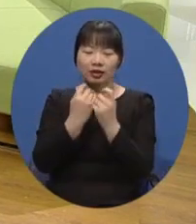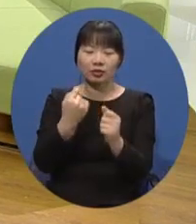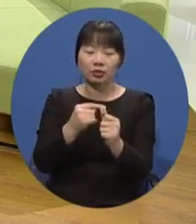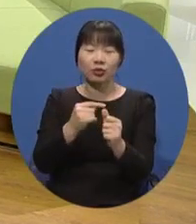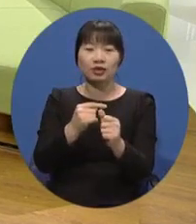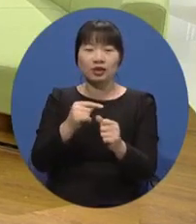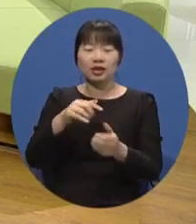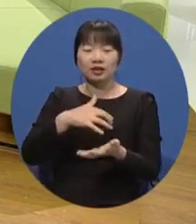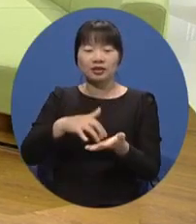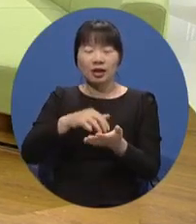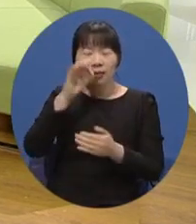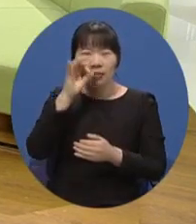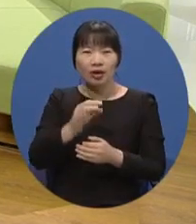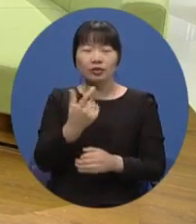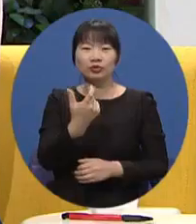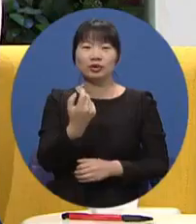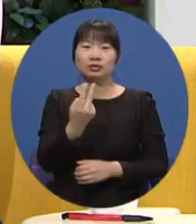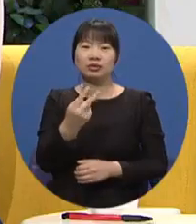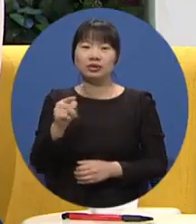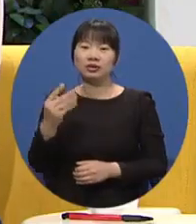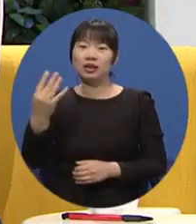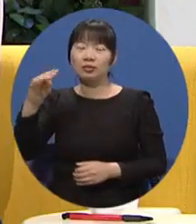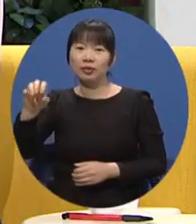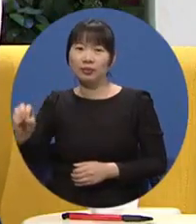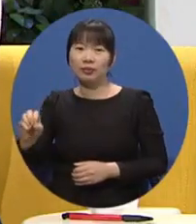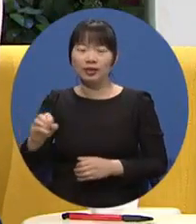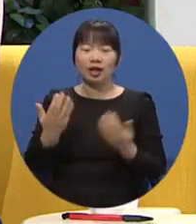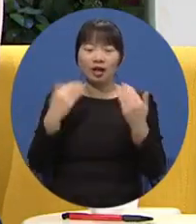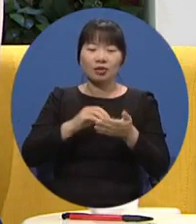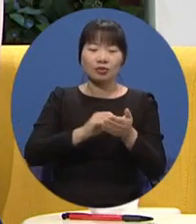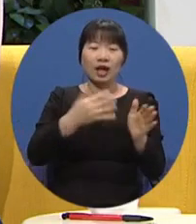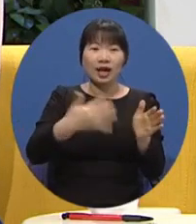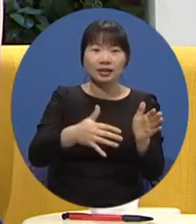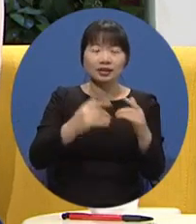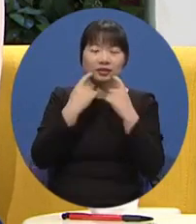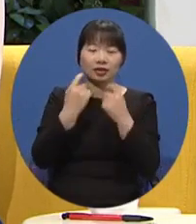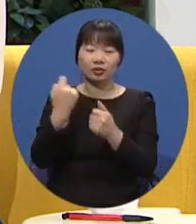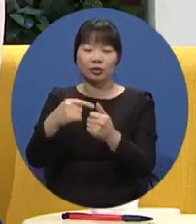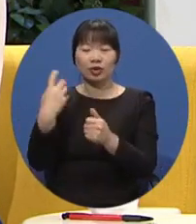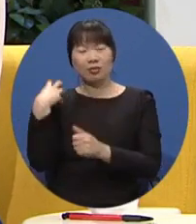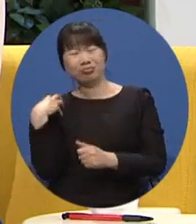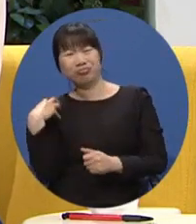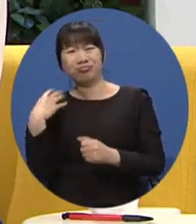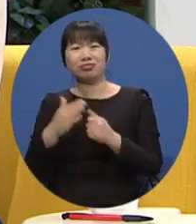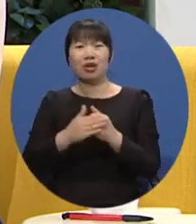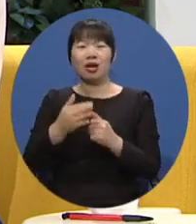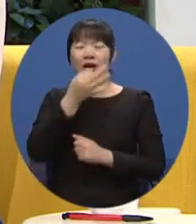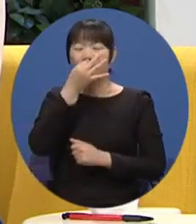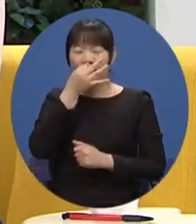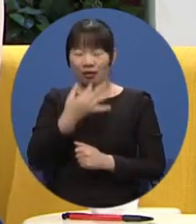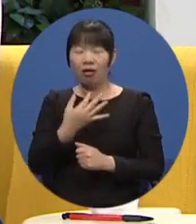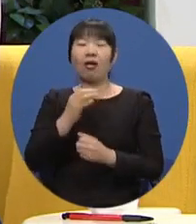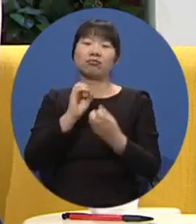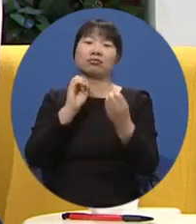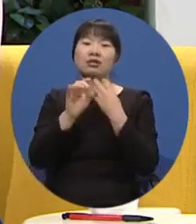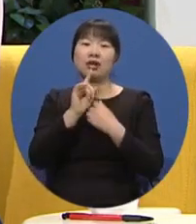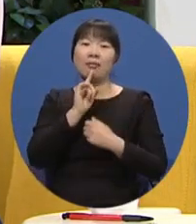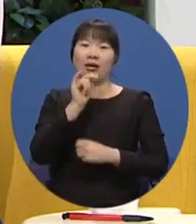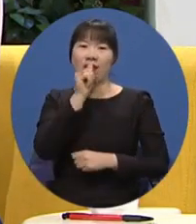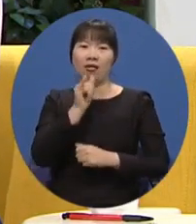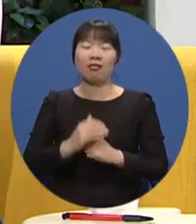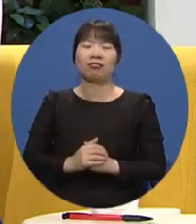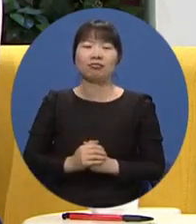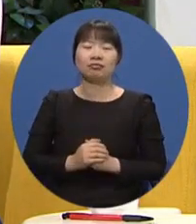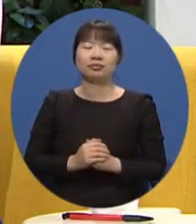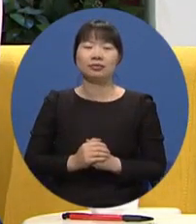해보니까 62.4%가 미취학 자녀의 사교육비 부담 때문에 너무나도 힘들다 이렇게 대답을 했다고 그래요.